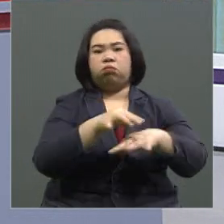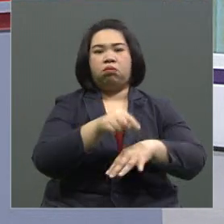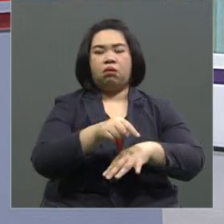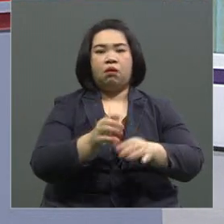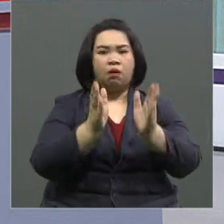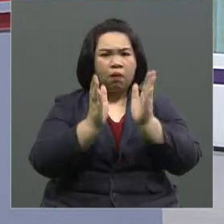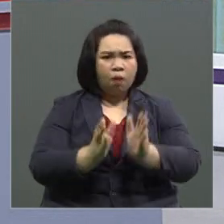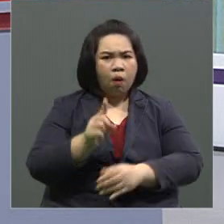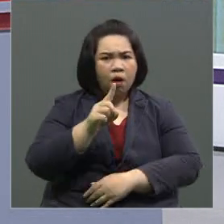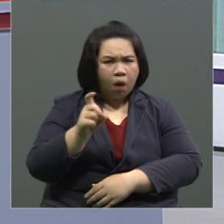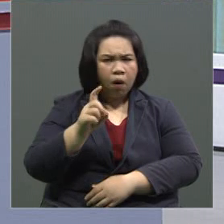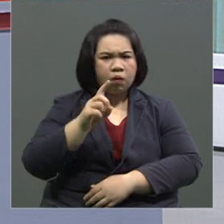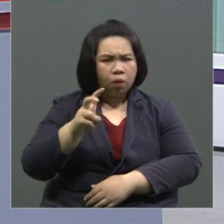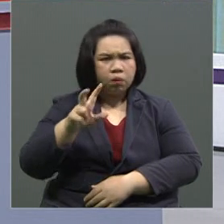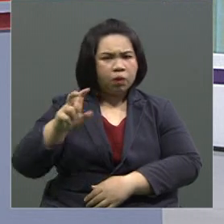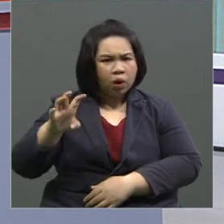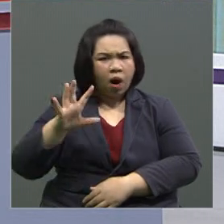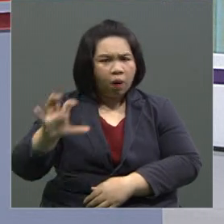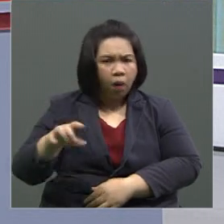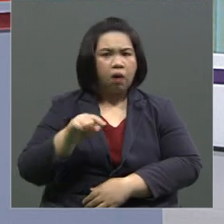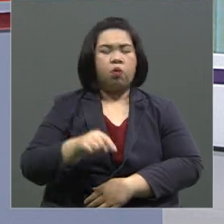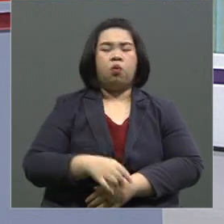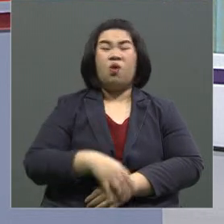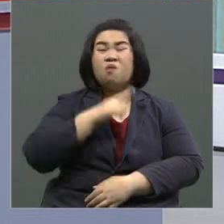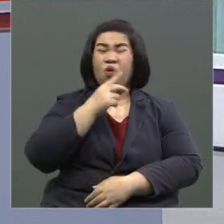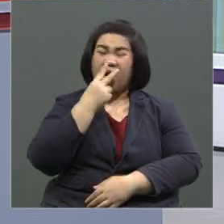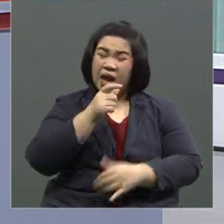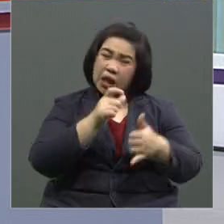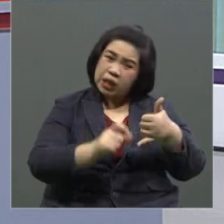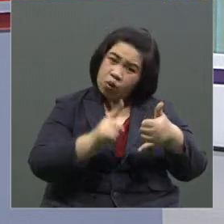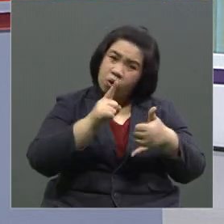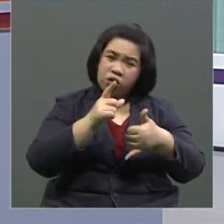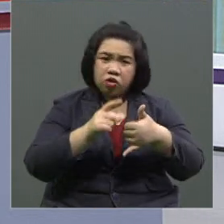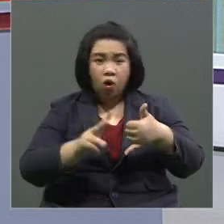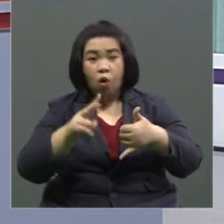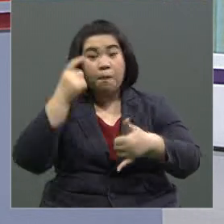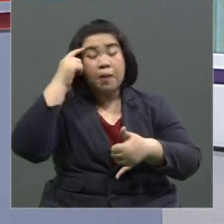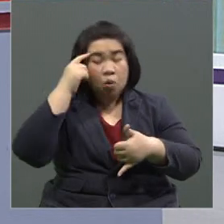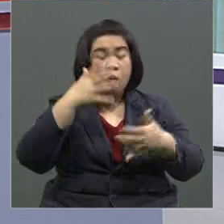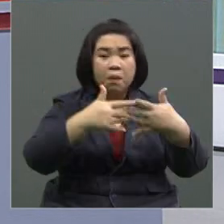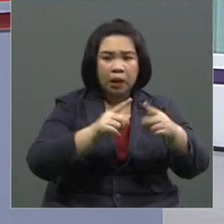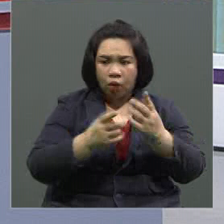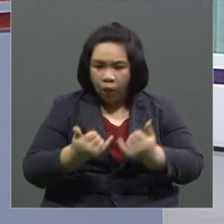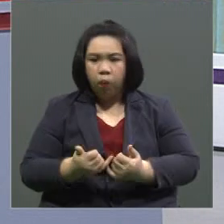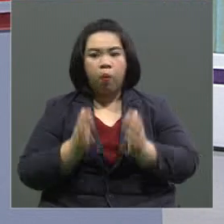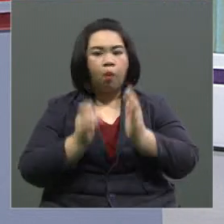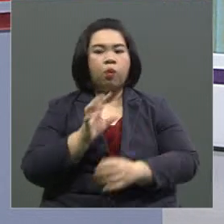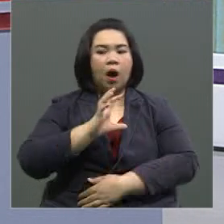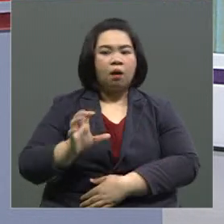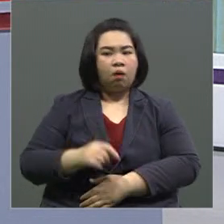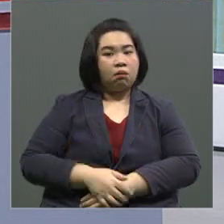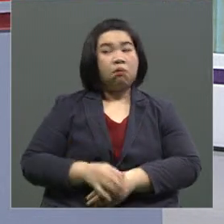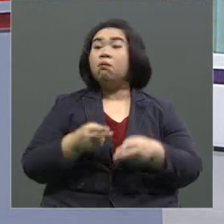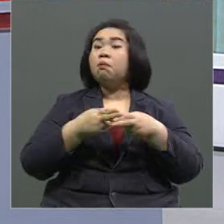ป็นร้อยอ่ะ เกือบ500คนคือถ้ามันนิดๆหน่อยๆก็ยังพอว่านะว่ามันอาจจะมีเล็ดรอดแต่นี่ตั้ง500คนนี่คือปล่อยหรือเป